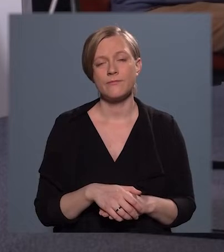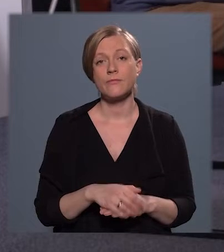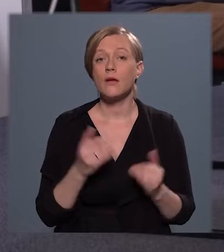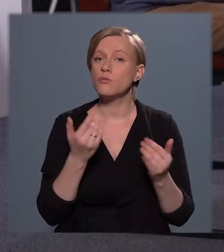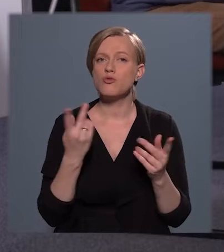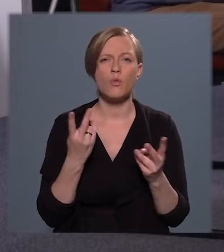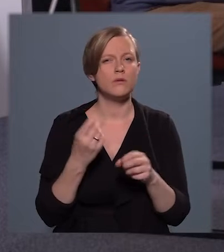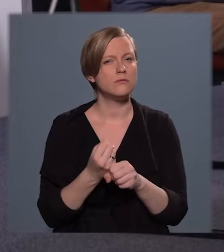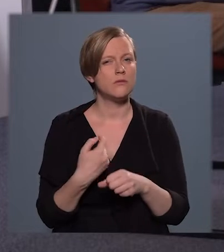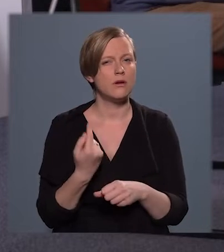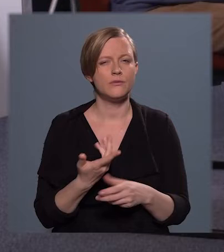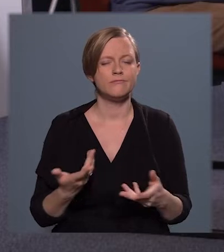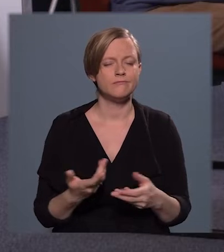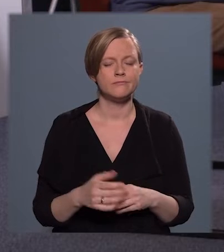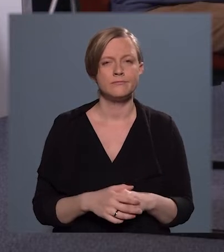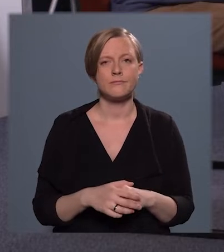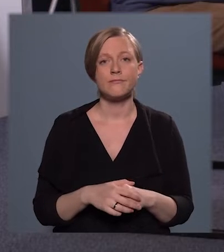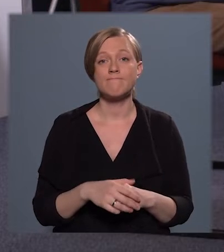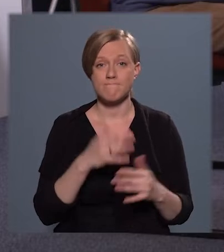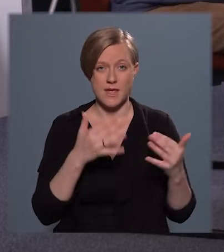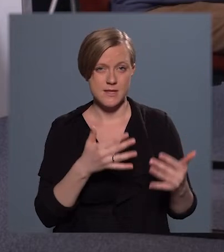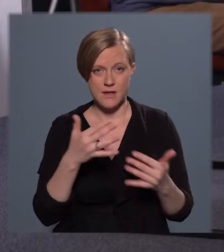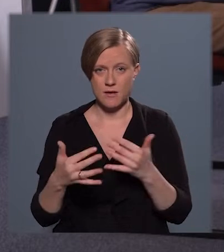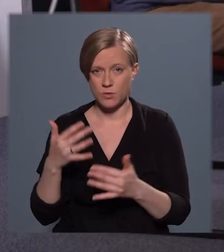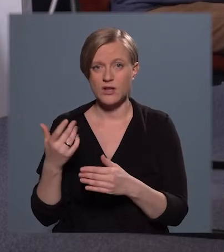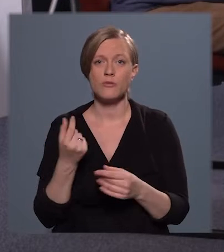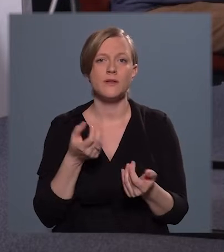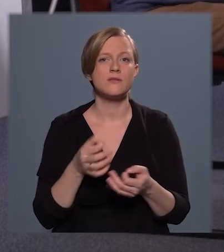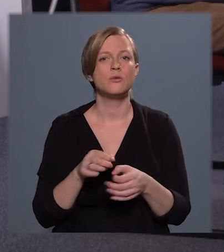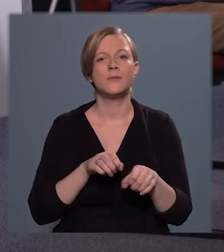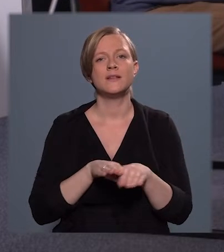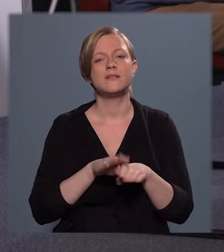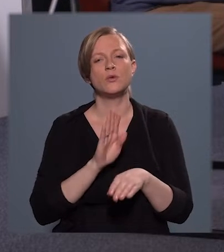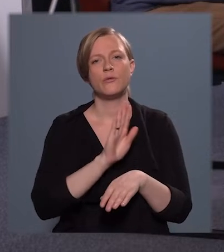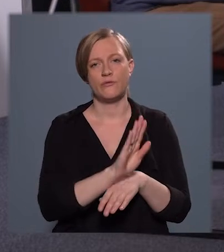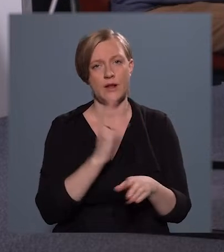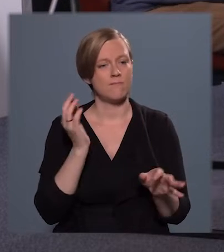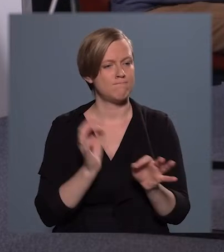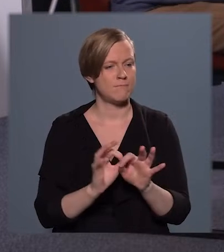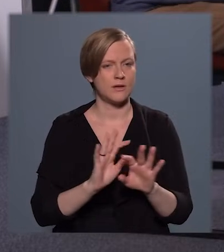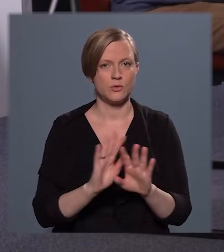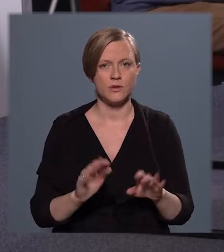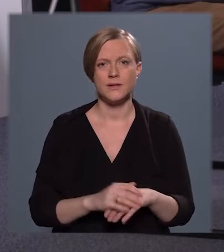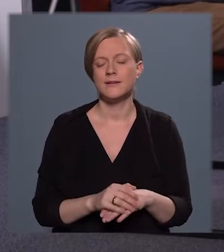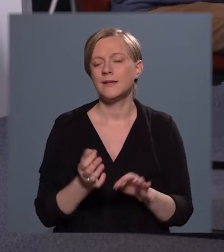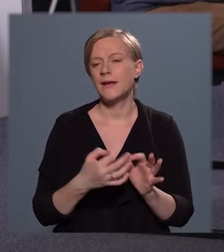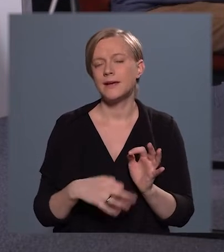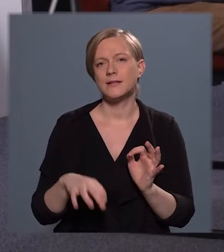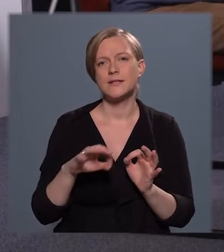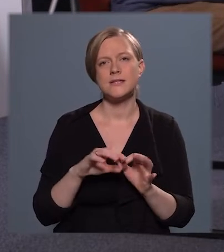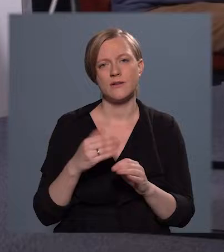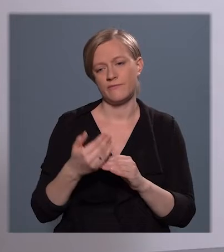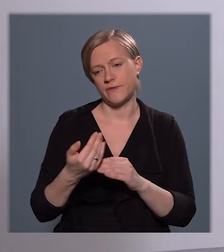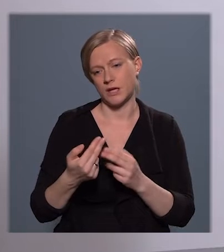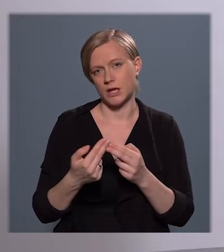Most ott tartunk, hogy az elszámolás a pénzügyminisztérium felé megtörtént, illetőleg egészen a